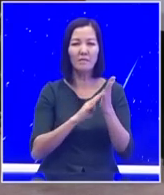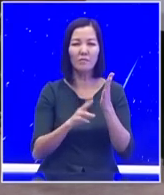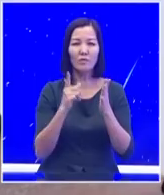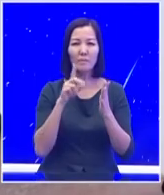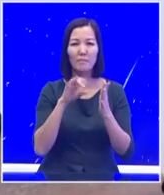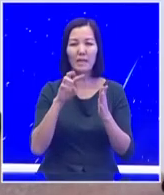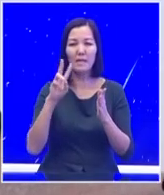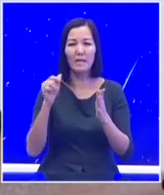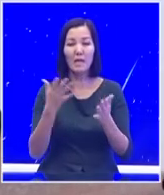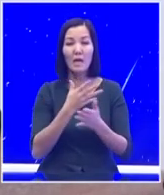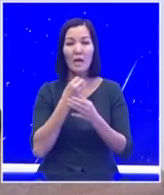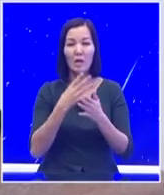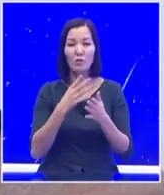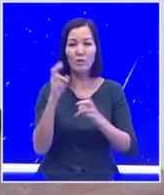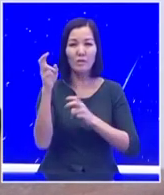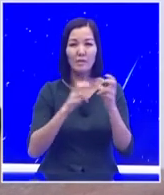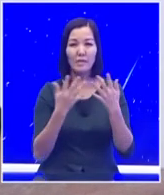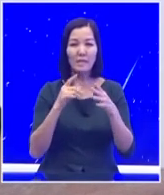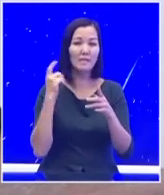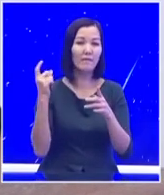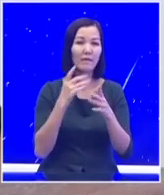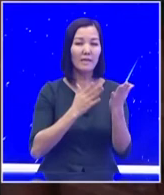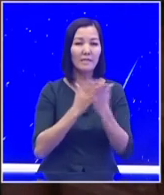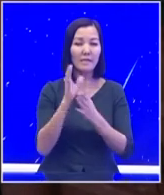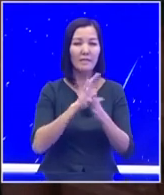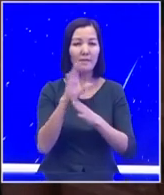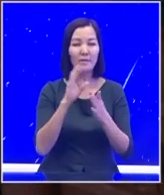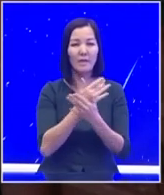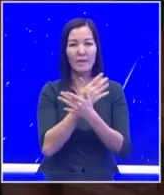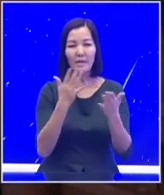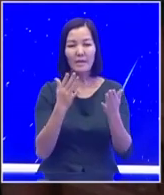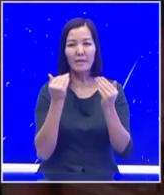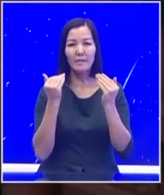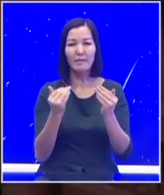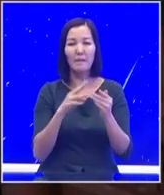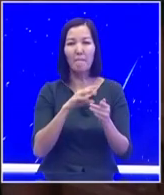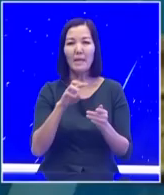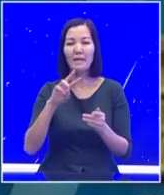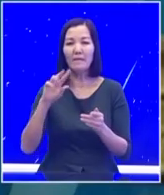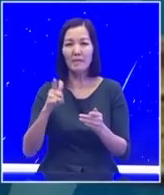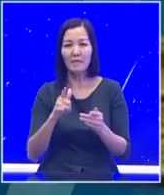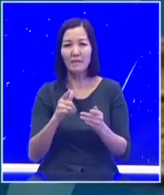Отличные показатели и в сфере сельского хозяйства, где произведено продукции на 57,5 миллиардов тенге.